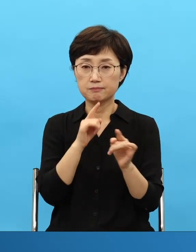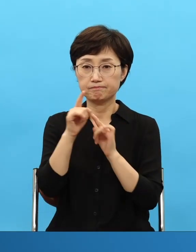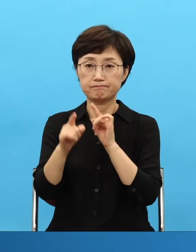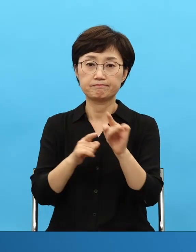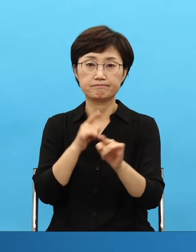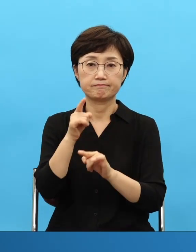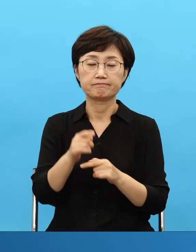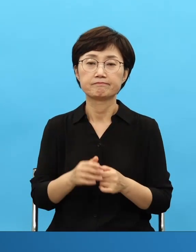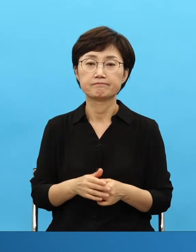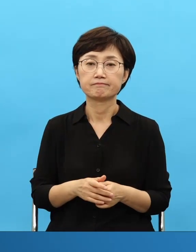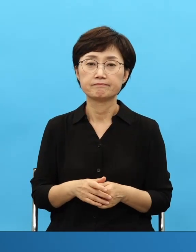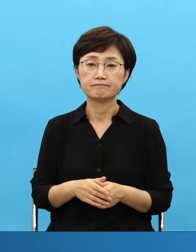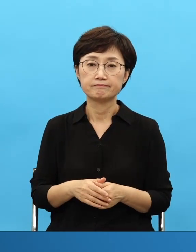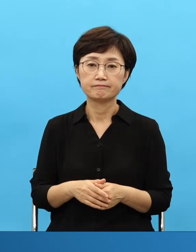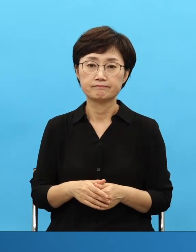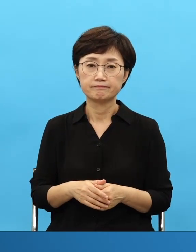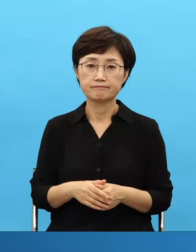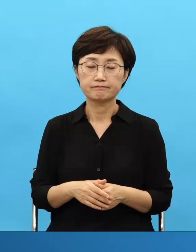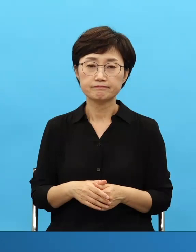위아.kr에서 등록받습니다.